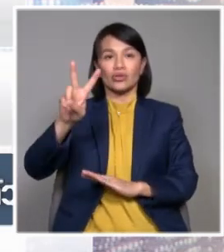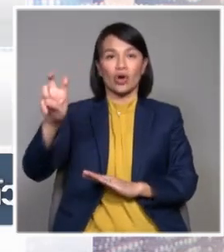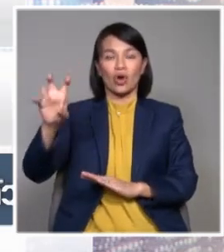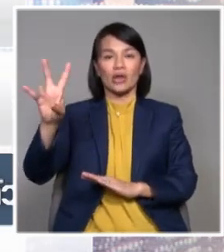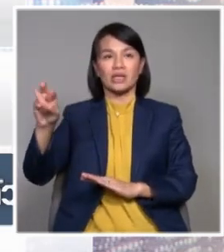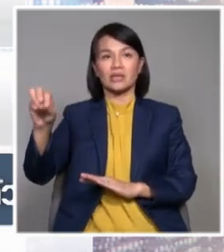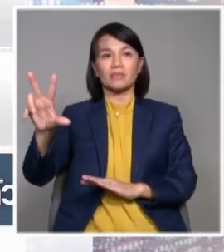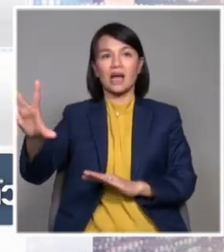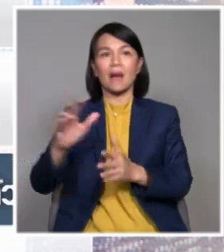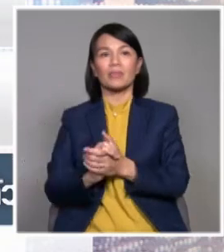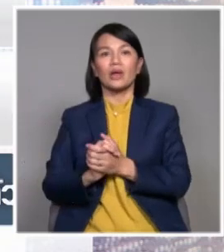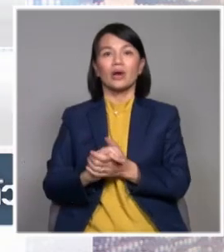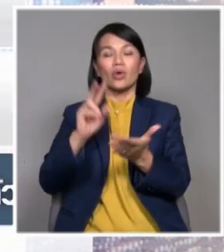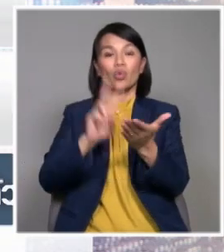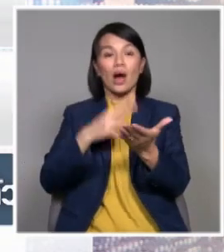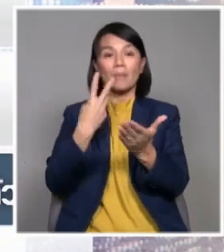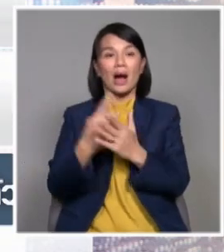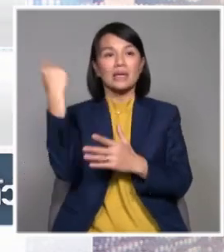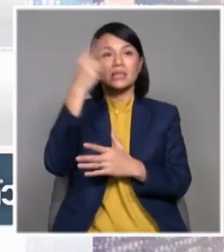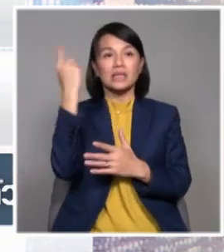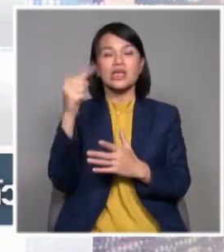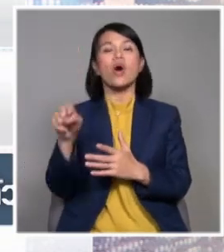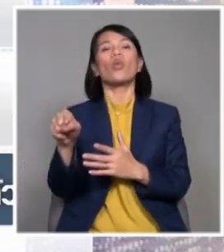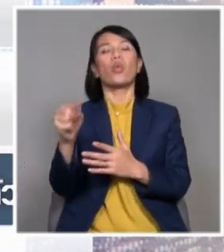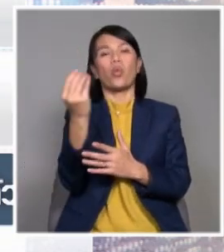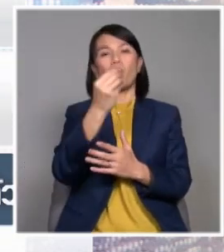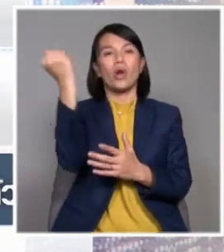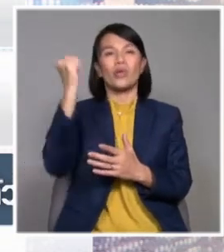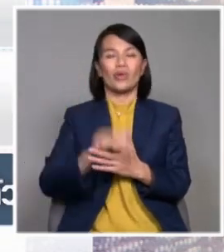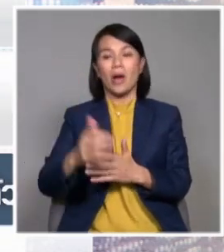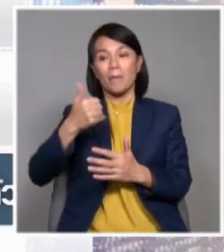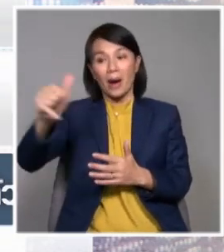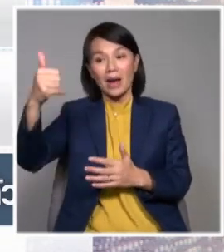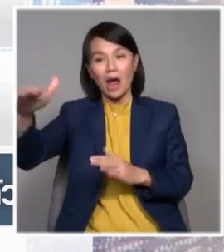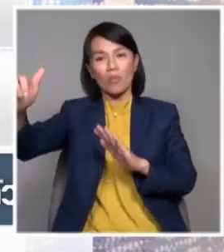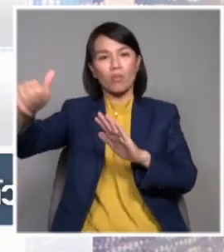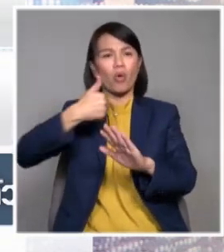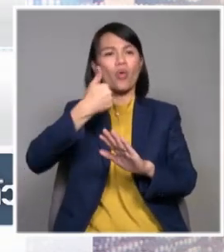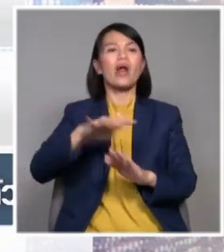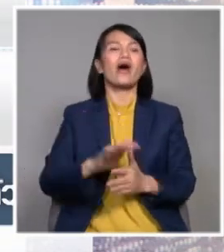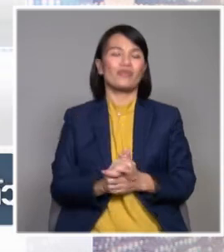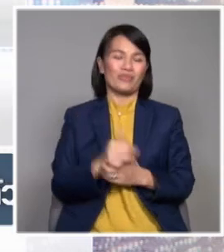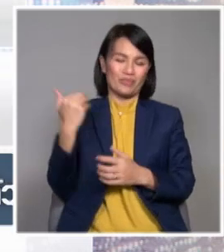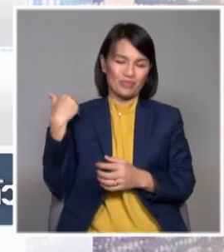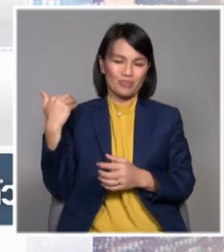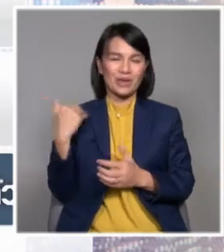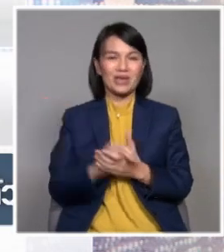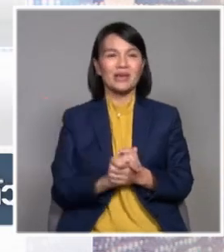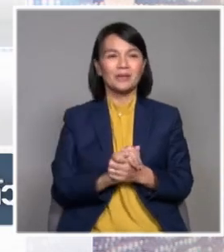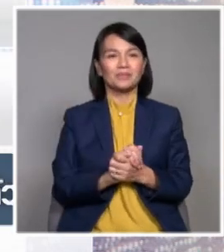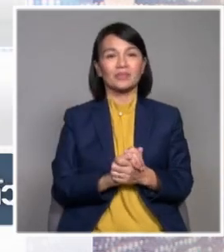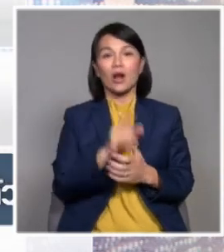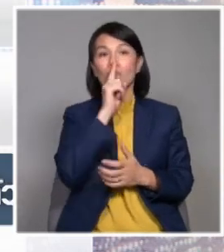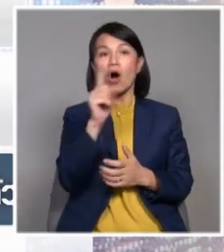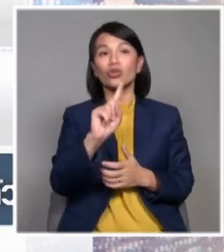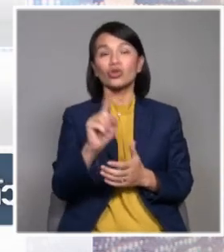6,273 ห้องอันนี้ก็ถือว่าเที่ยวเร็วเคลมเร็วเหมือนกันนะสำหรับคนที่เช็คเอาท์เป็นที่เรียบร้อยแล้วนะคะแล้วก็อย่างที่บอกการวั